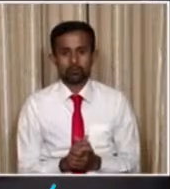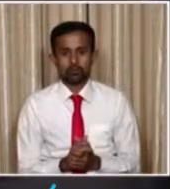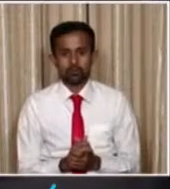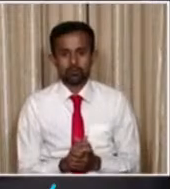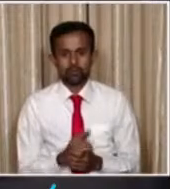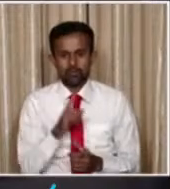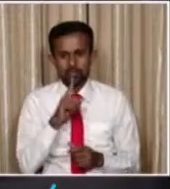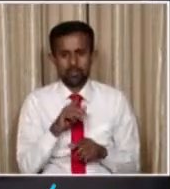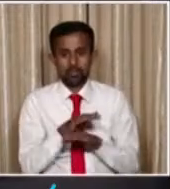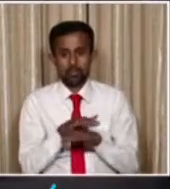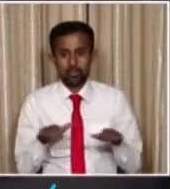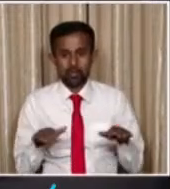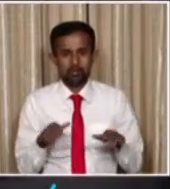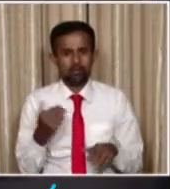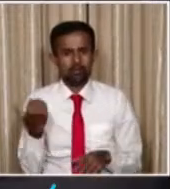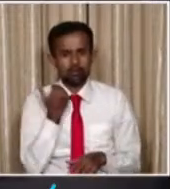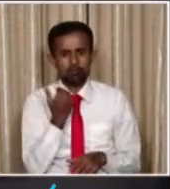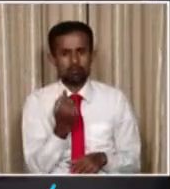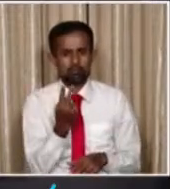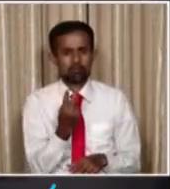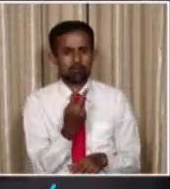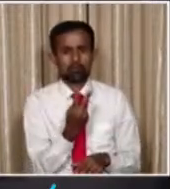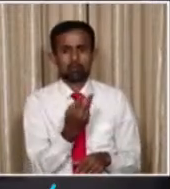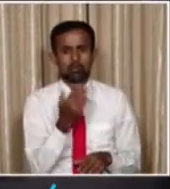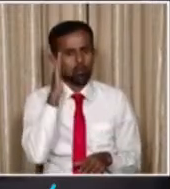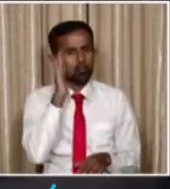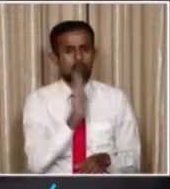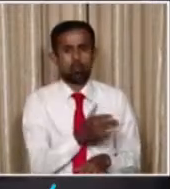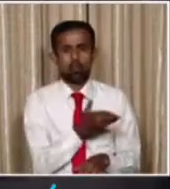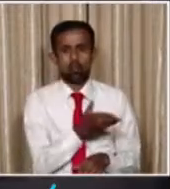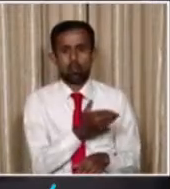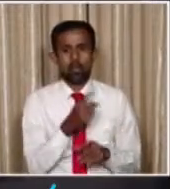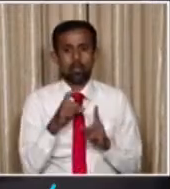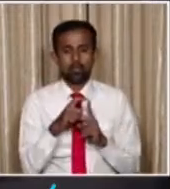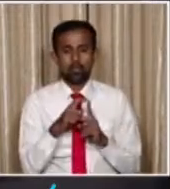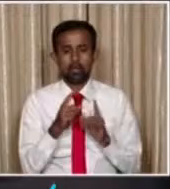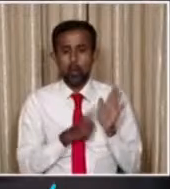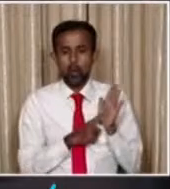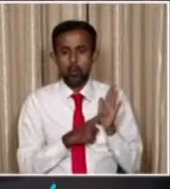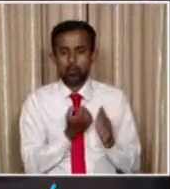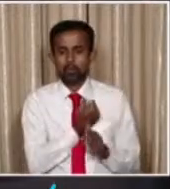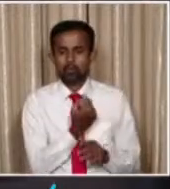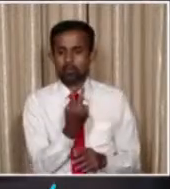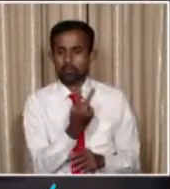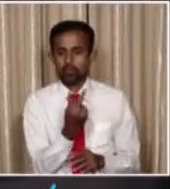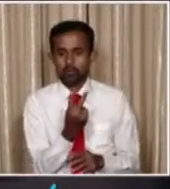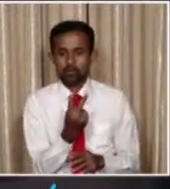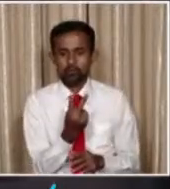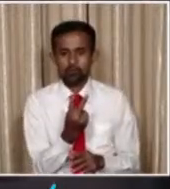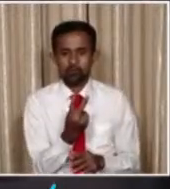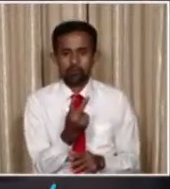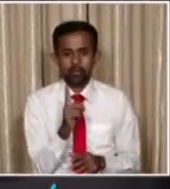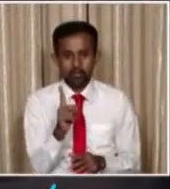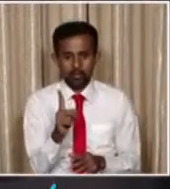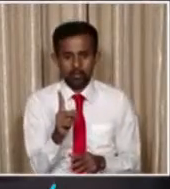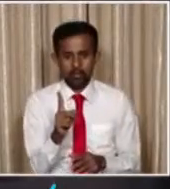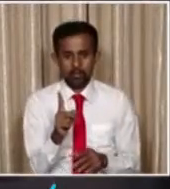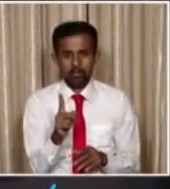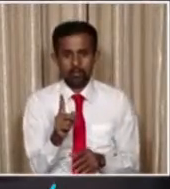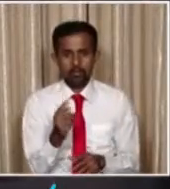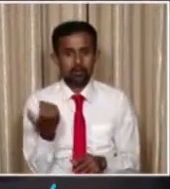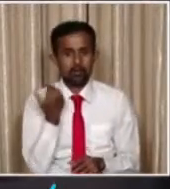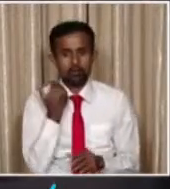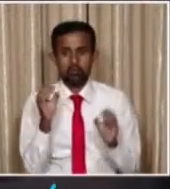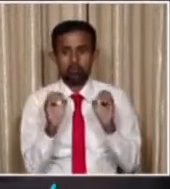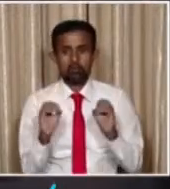එක ඇඳේ ලෙඩ 3-4 දෙනා ඉන්නවා. හැබැයි දංකොඩුව ලුණුවිල කියන රෝහල් දෙකේම එක රෝගියෙක්වත්